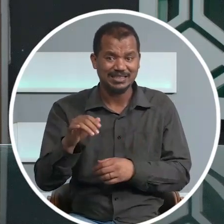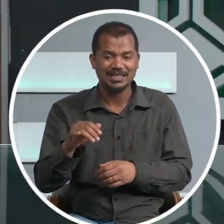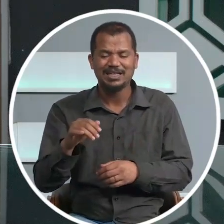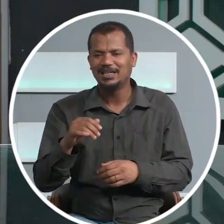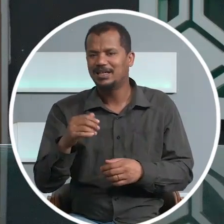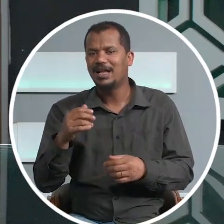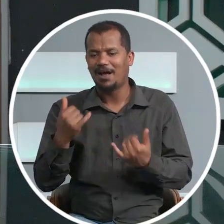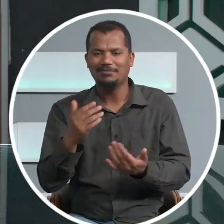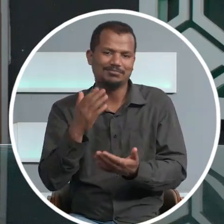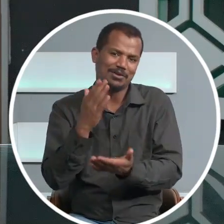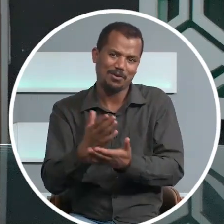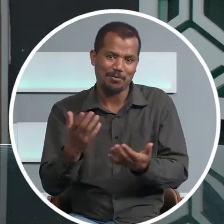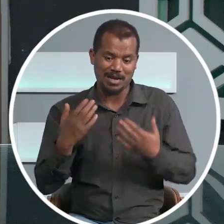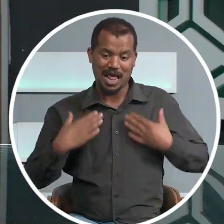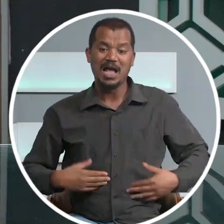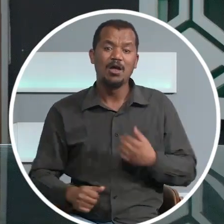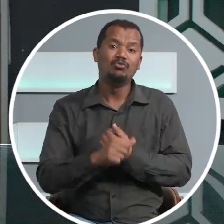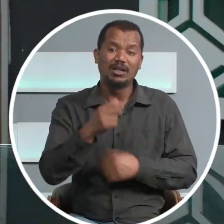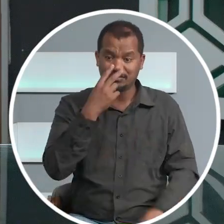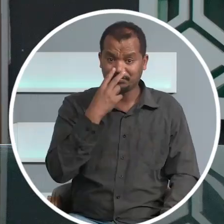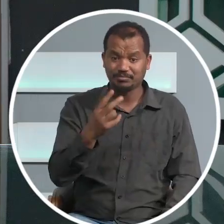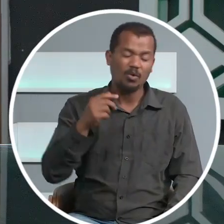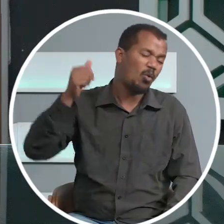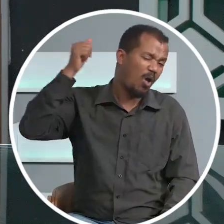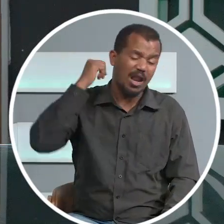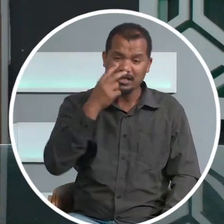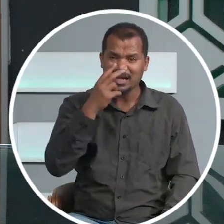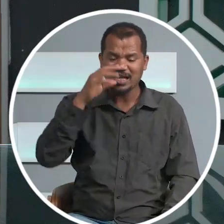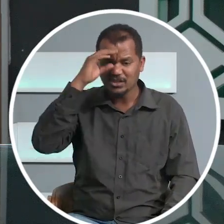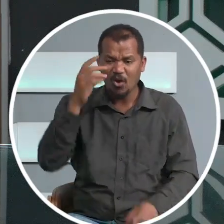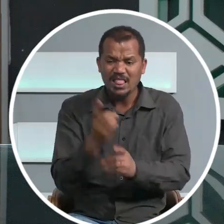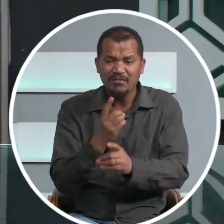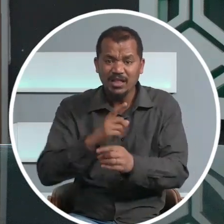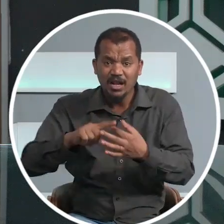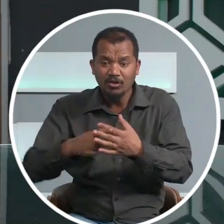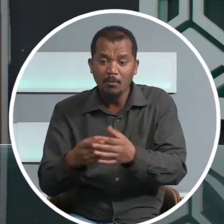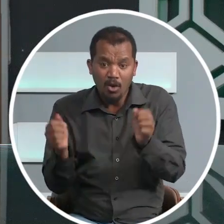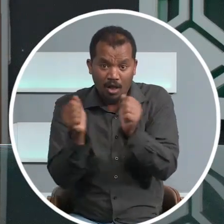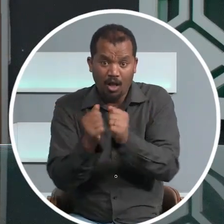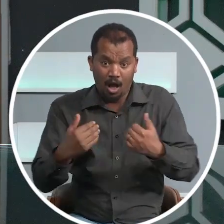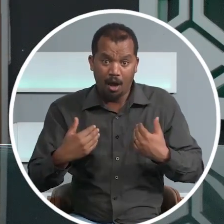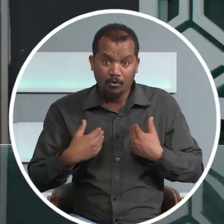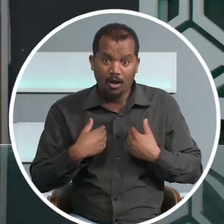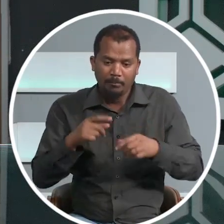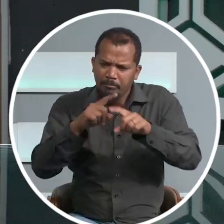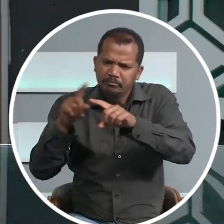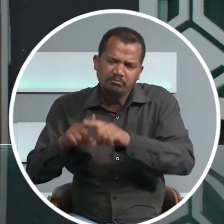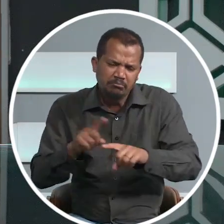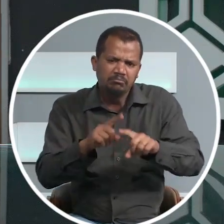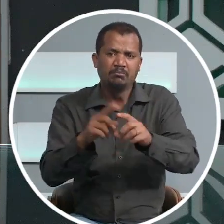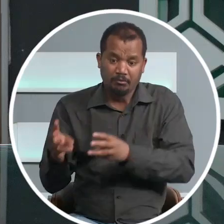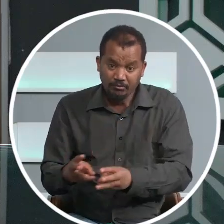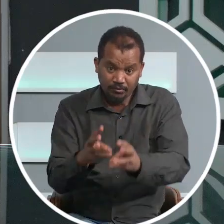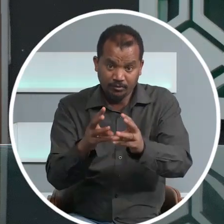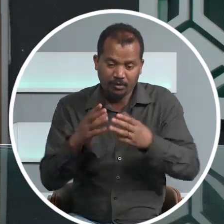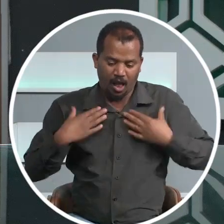የሚነጥቃቸው አልነበረም ያካል ጉዳቱን ጉዳይ ደግሞ ስናይ ወደ ኋላ ስንመለስ ሰው ከተፈጠረ ጀምሮ አብሮ አለ በተለያየ